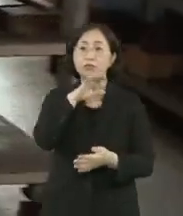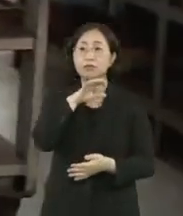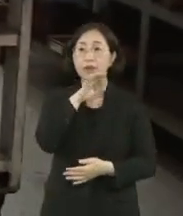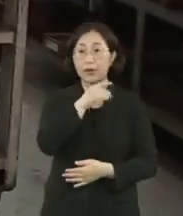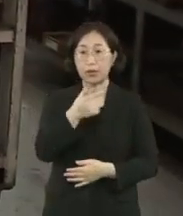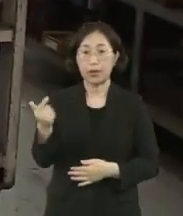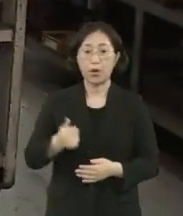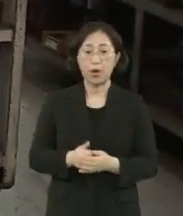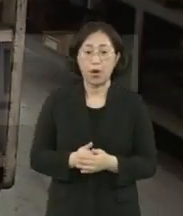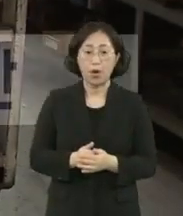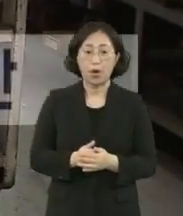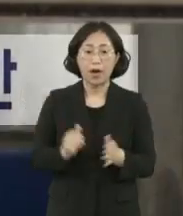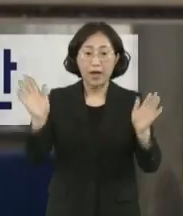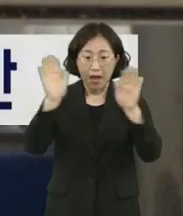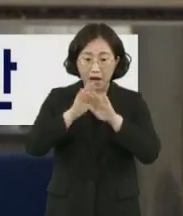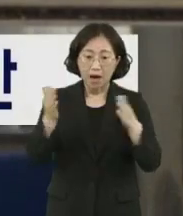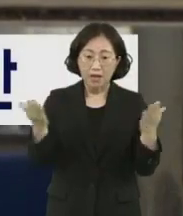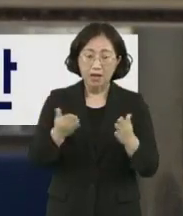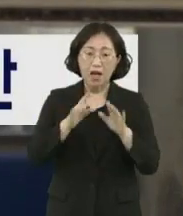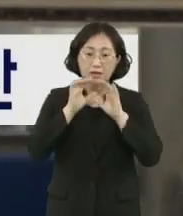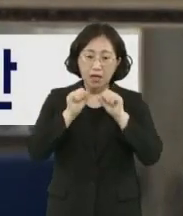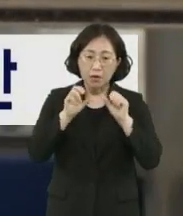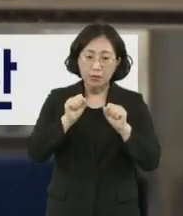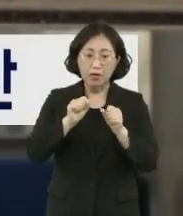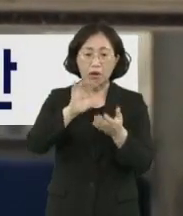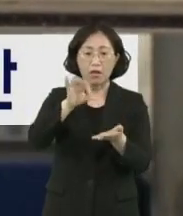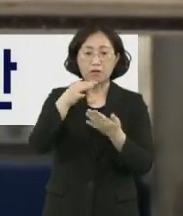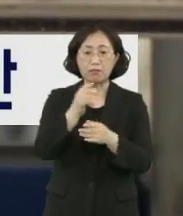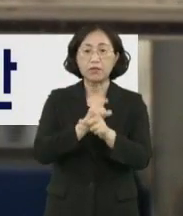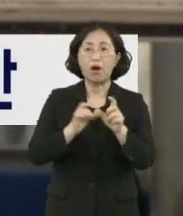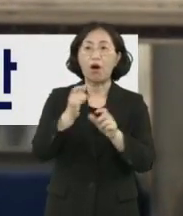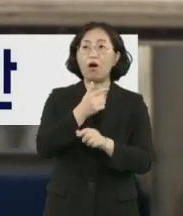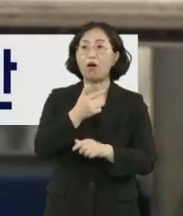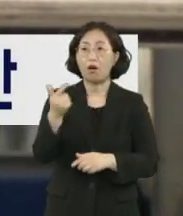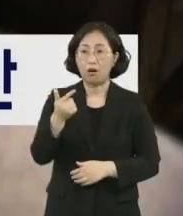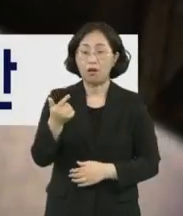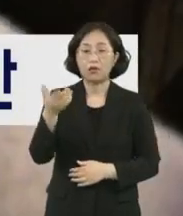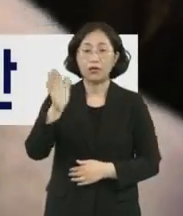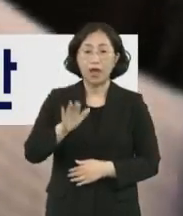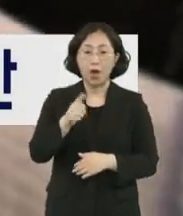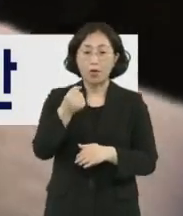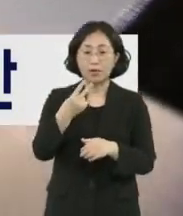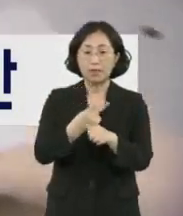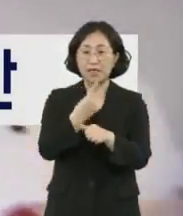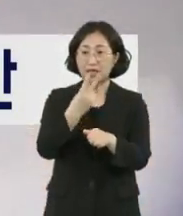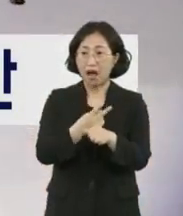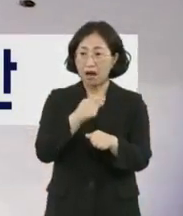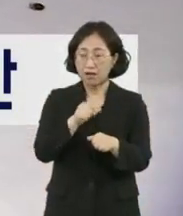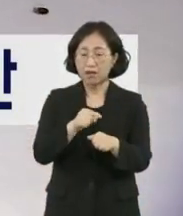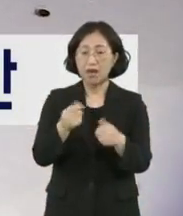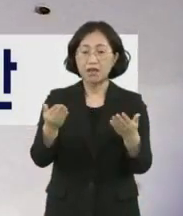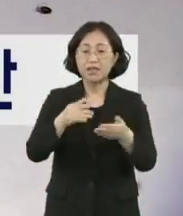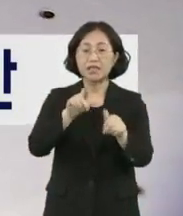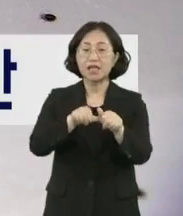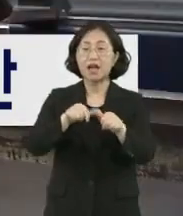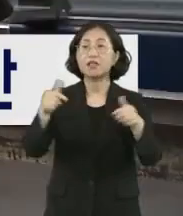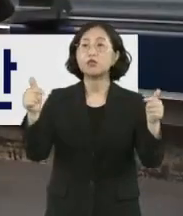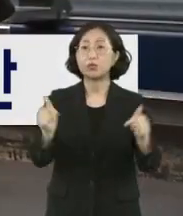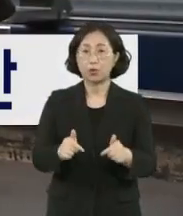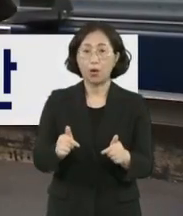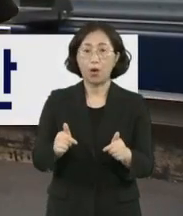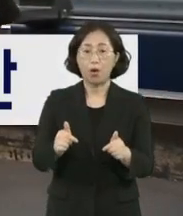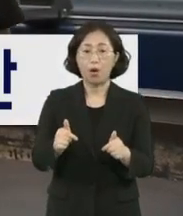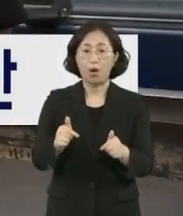불만입니다. 그동안은 야근이나 잔업을 통해 임금을 더 받았지만 주 52시간제로 근무 시간이